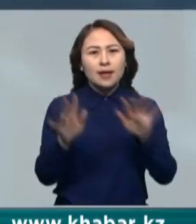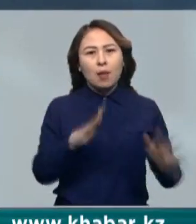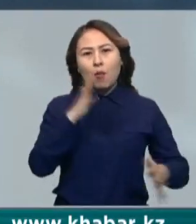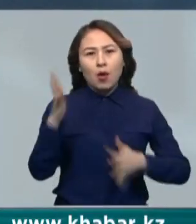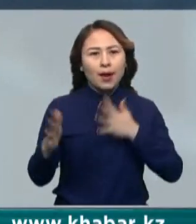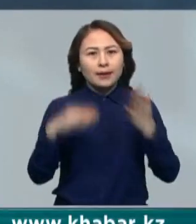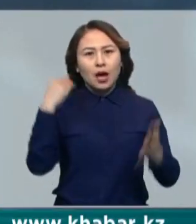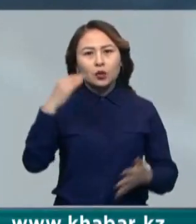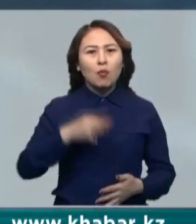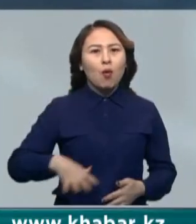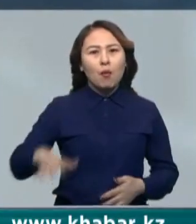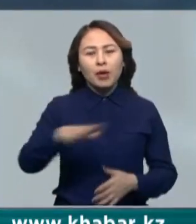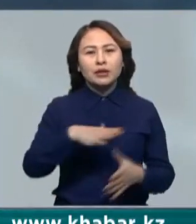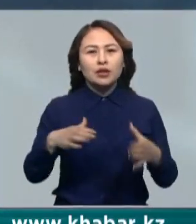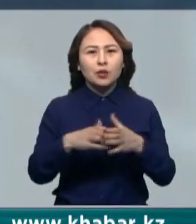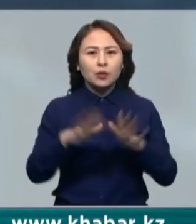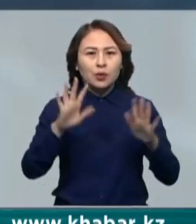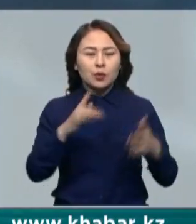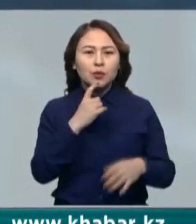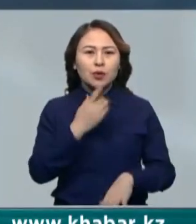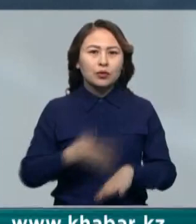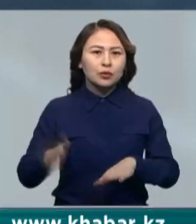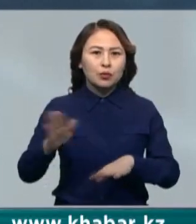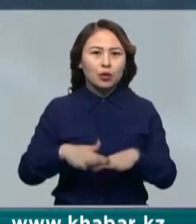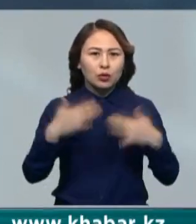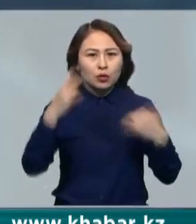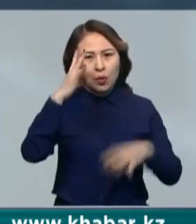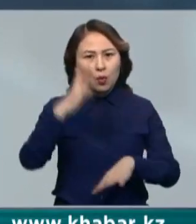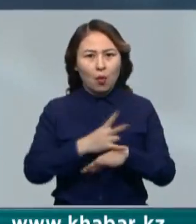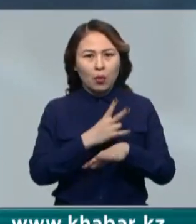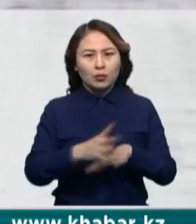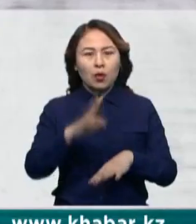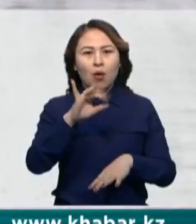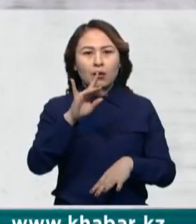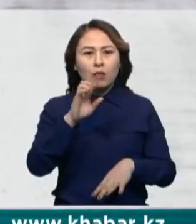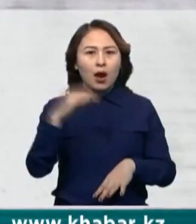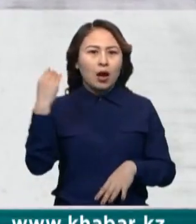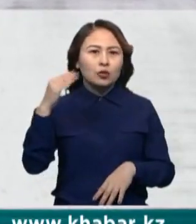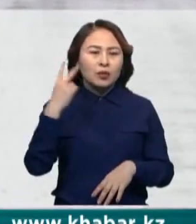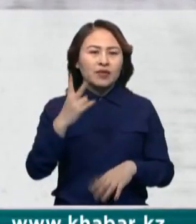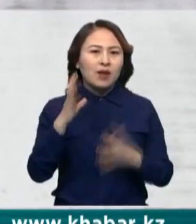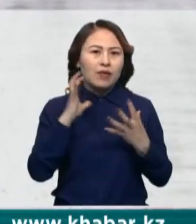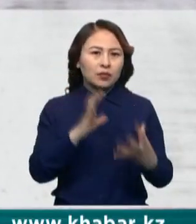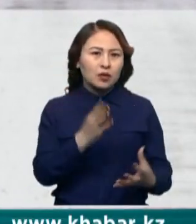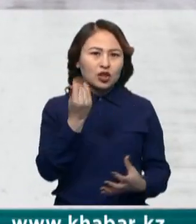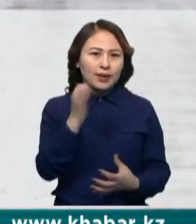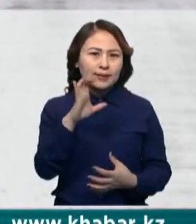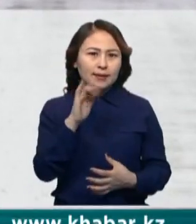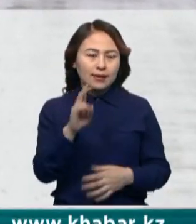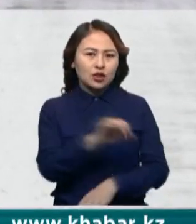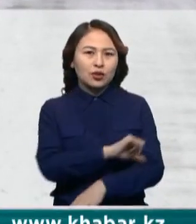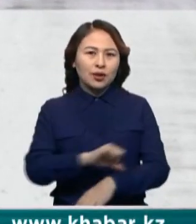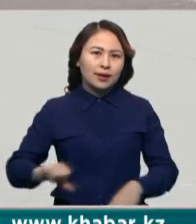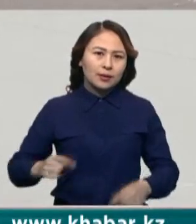Ақтөбе облысының да жолдарындағы жағдайда қиындата түсті. Бүгін түнде Орынбор Ақтөбе бағытындағы екі автобус Жайсаң шекара